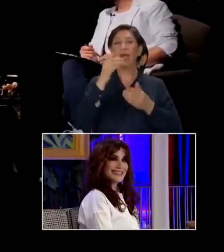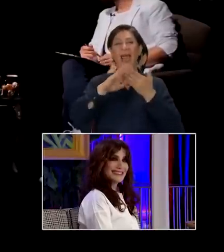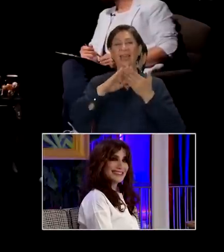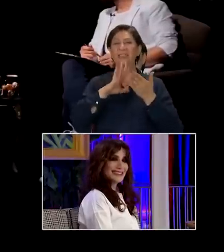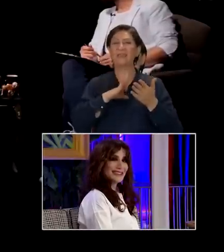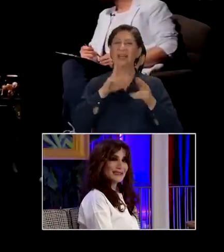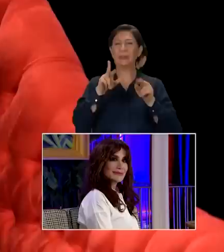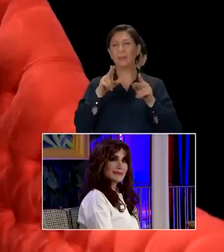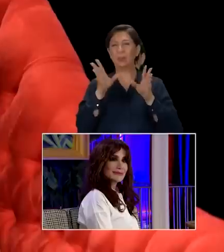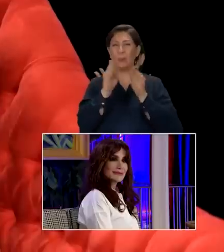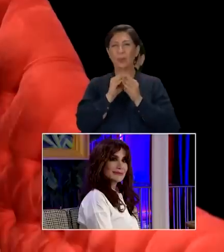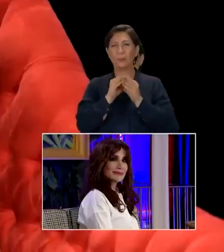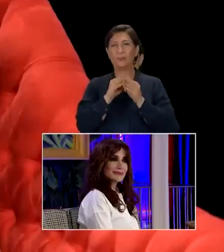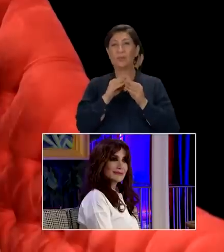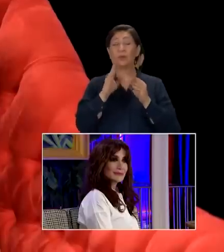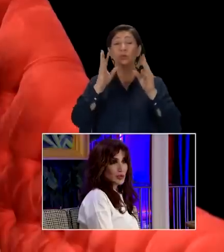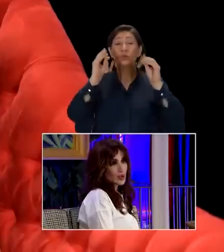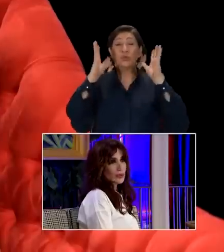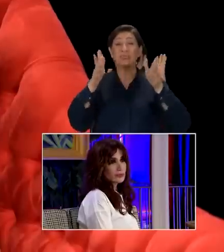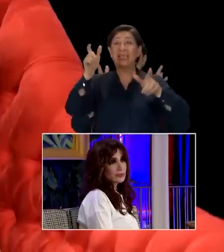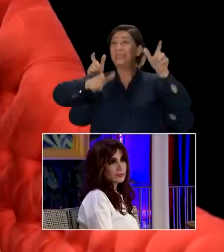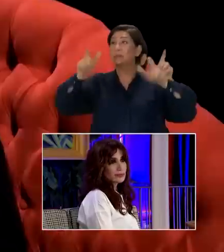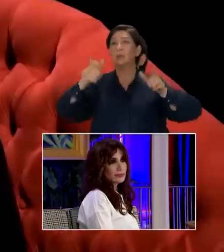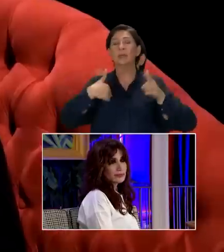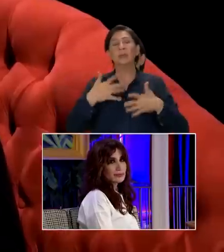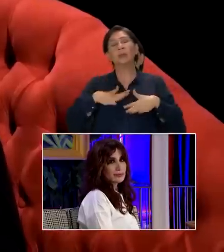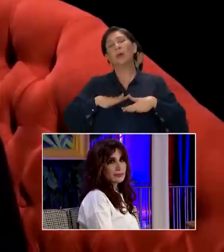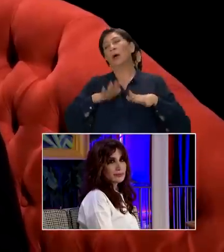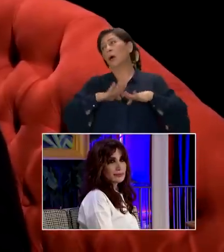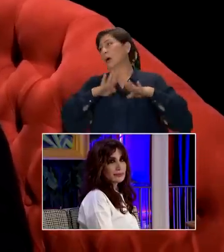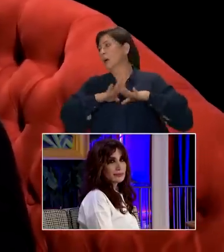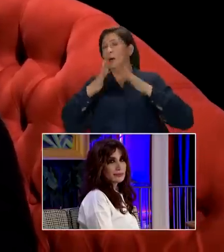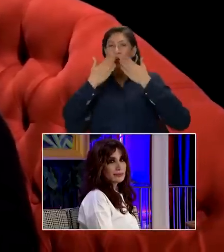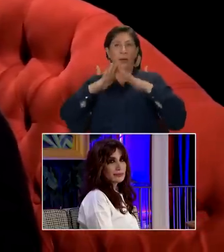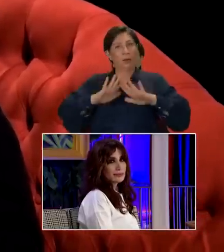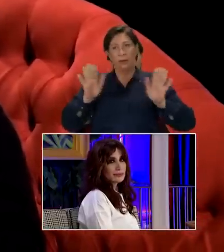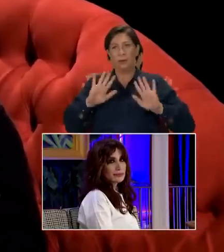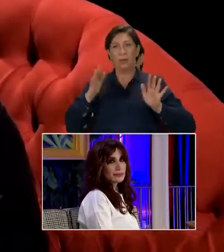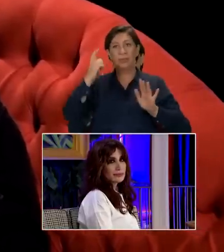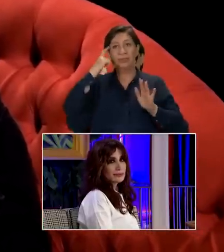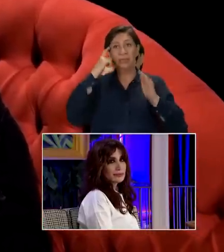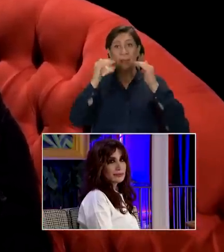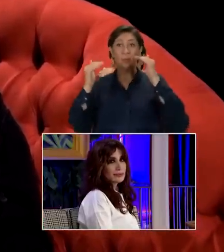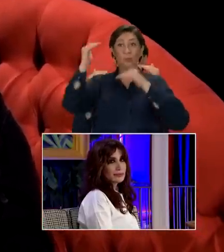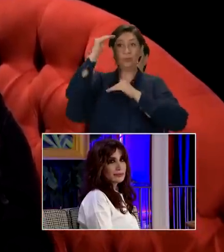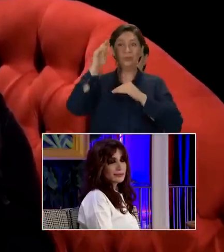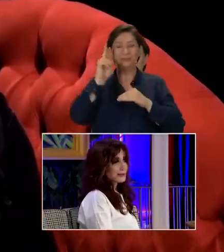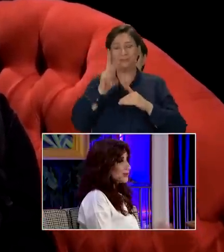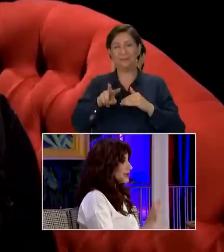falan var benim toplamda. Zaten çoğu insana da tahammül edemiyorum. Ve maalesef zekamı çok üstün gördüğüm